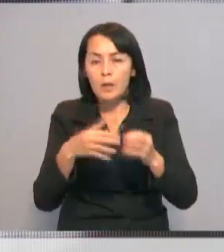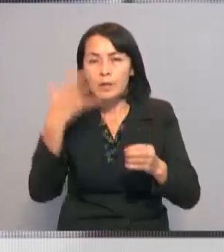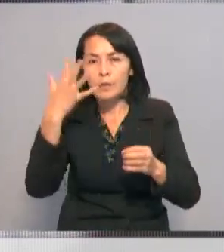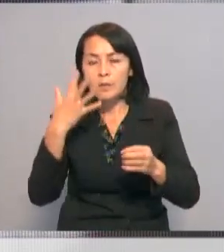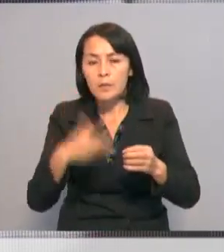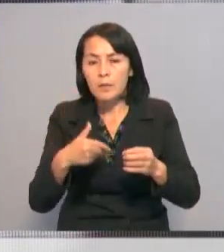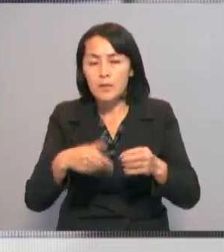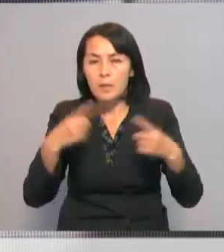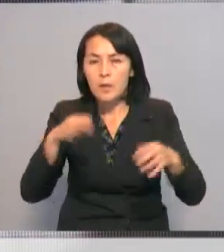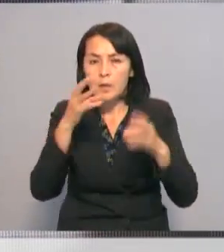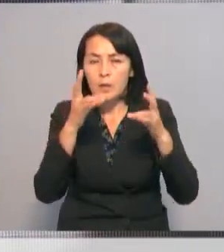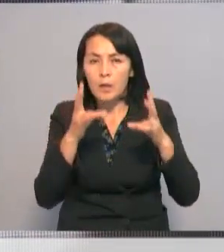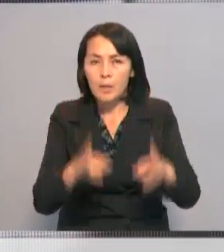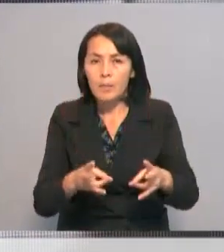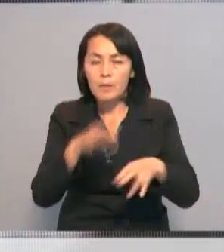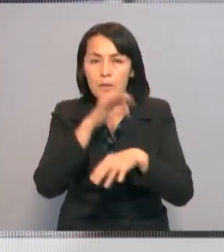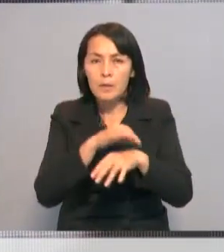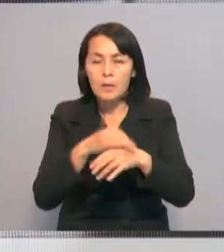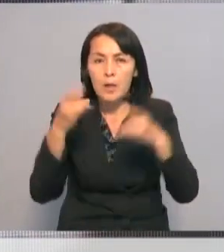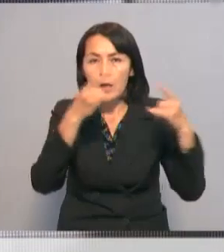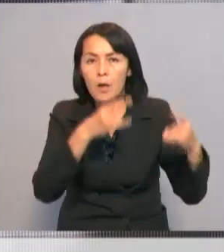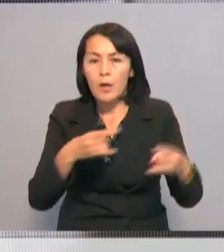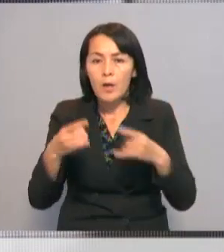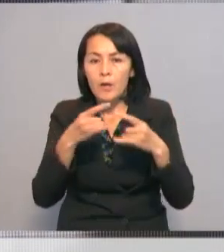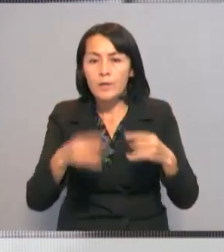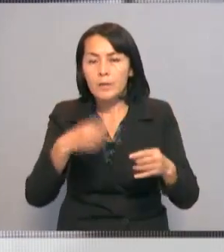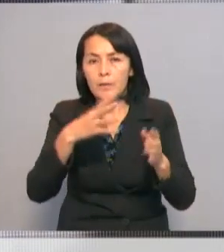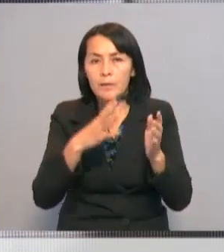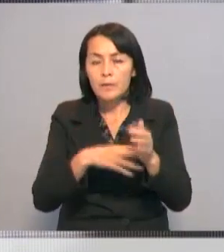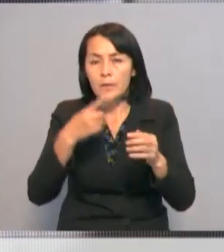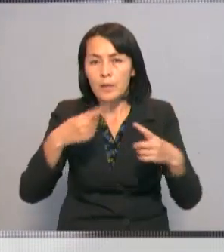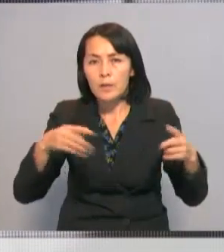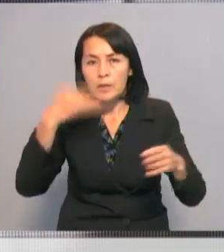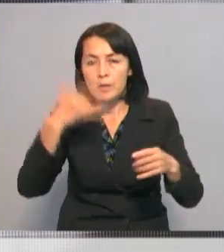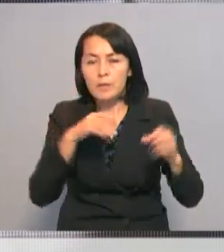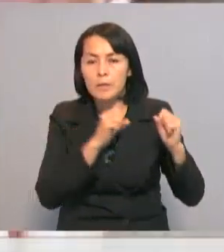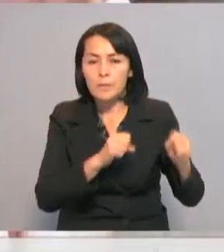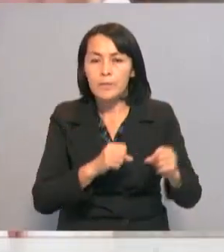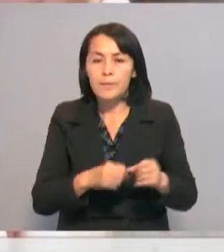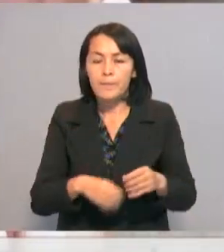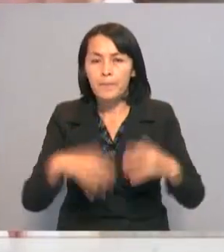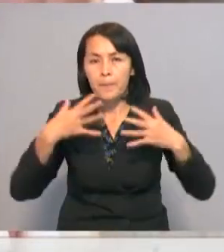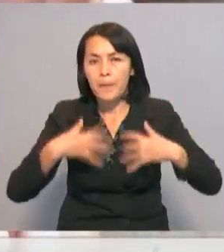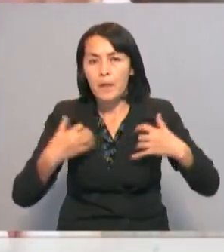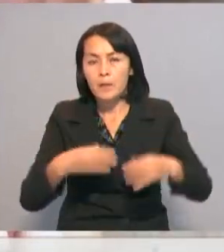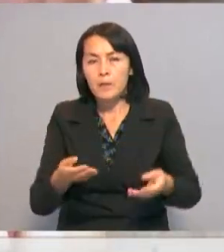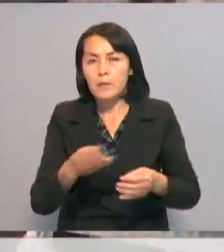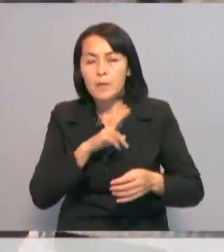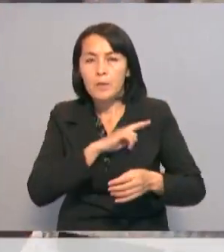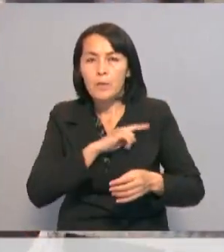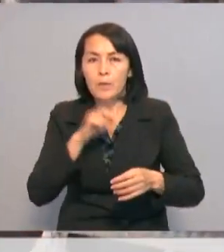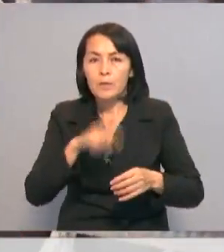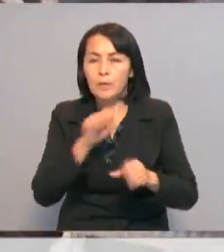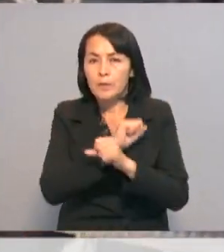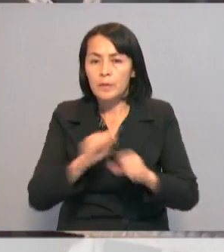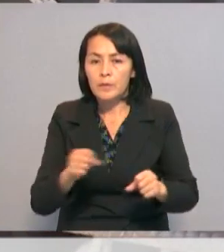заболеваний более 240.000 диагностических исследований против 29 различных опасных заболеваний животных умерших от сибирской язвы